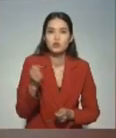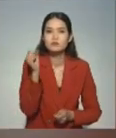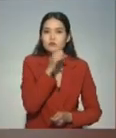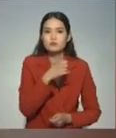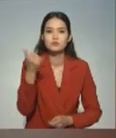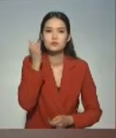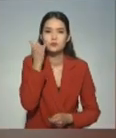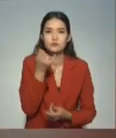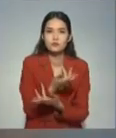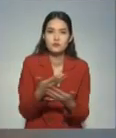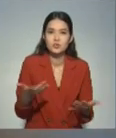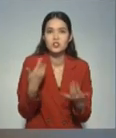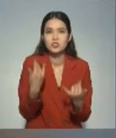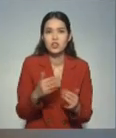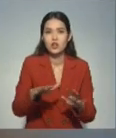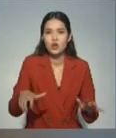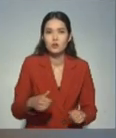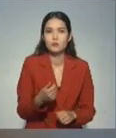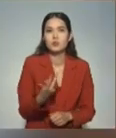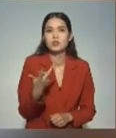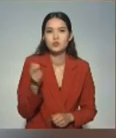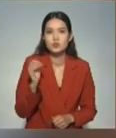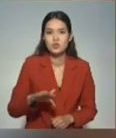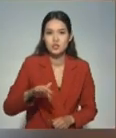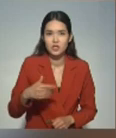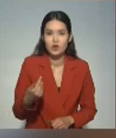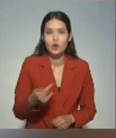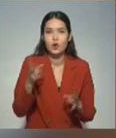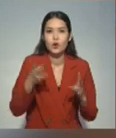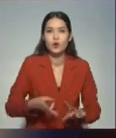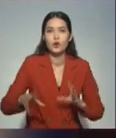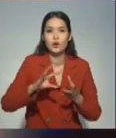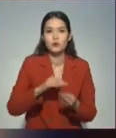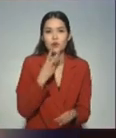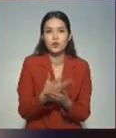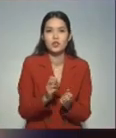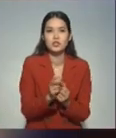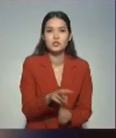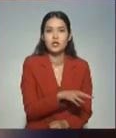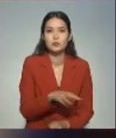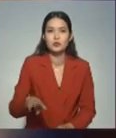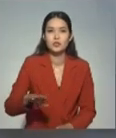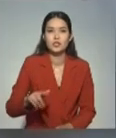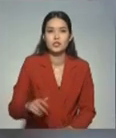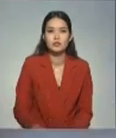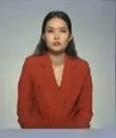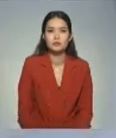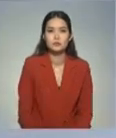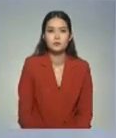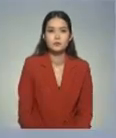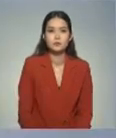смартфоны. Еще забрали более 300 тысяч тенге. Общую сумму ущерба предприниматель оценил в 12 миллионов тенге.